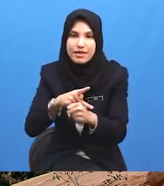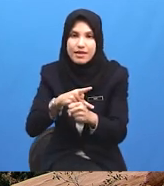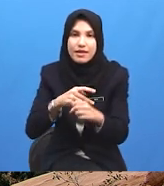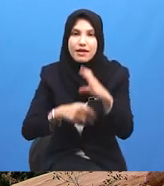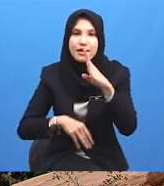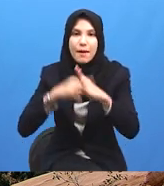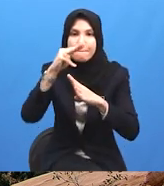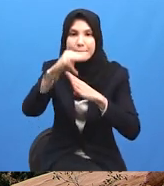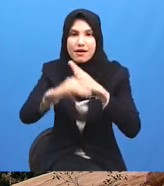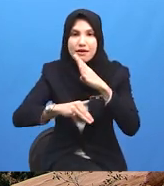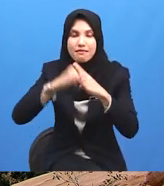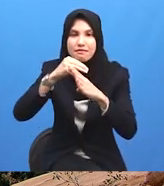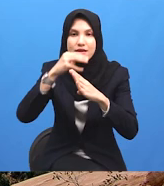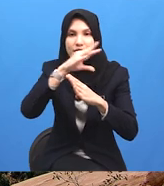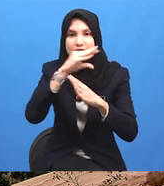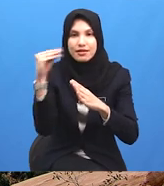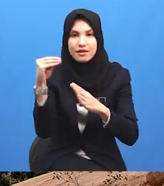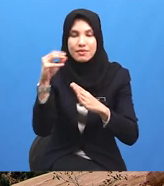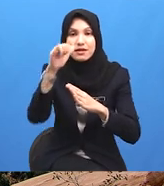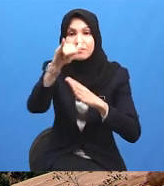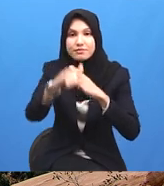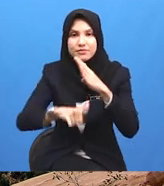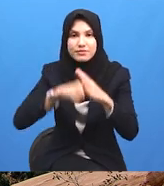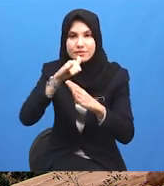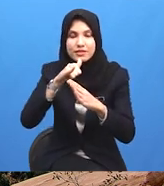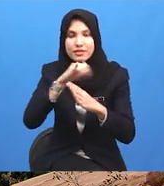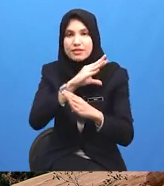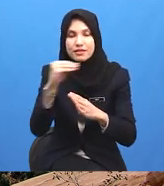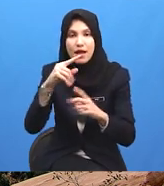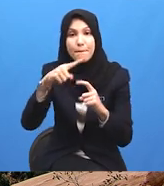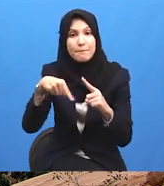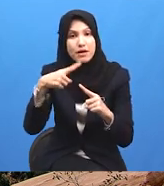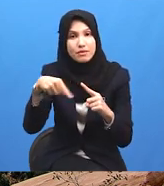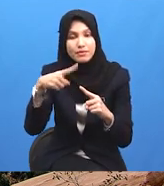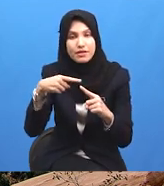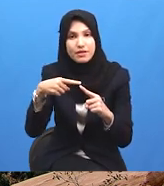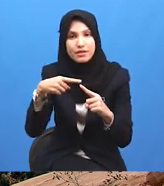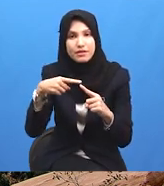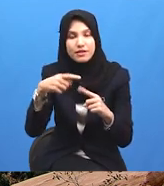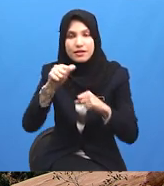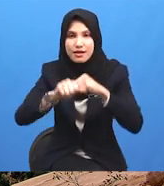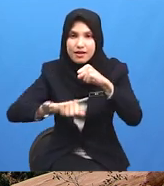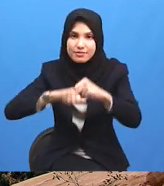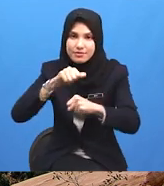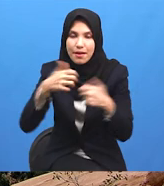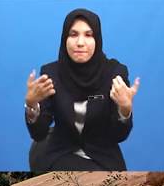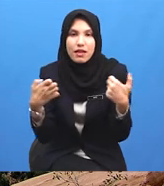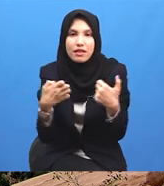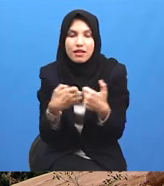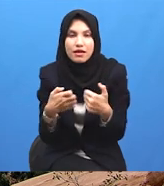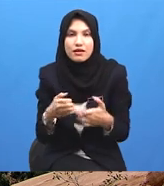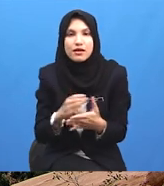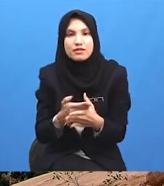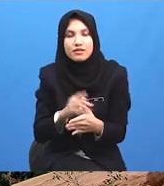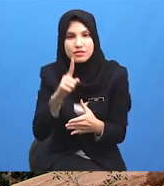dan planet Mustari. Dan apabila asteroid berlanggar antara satu sama